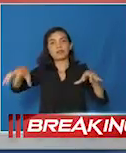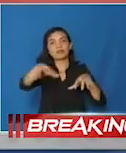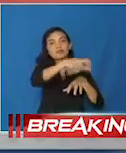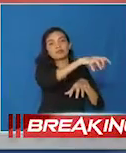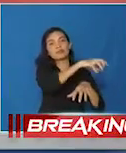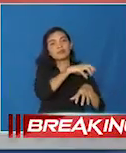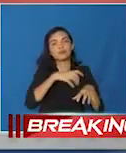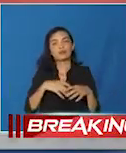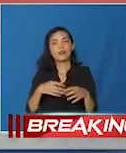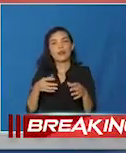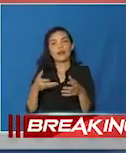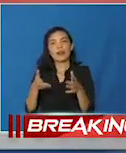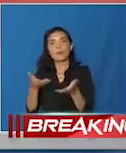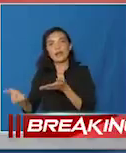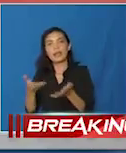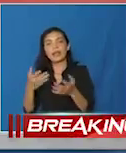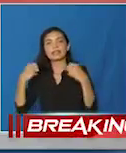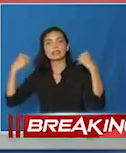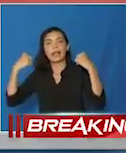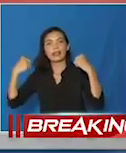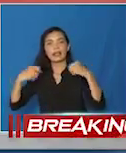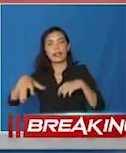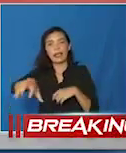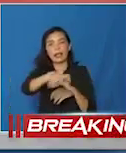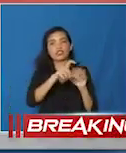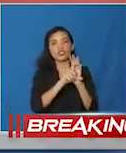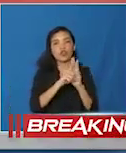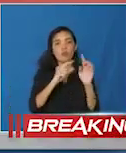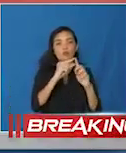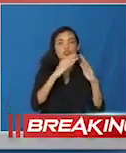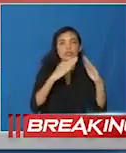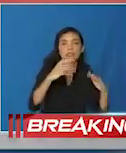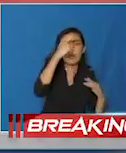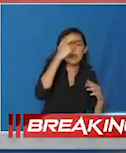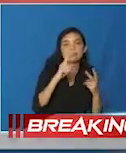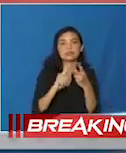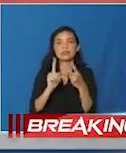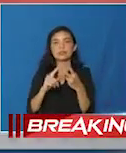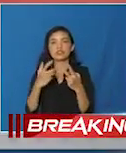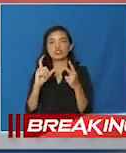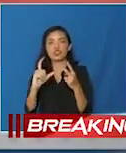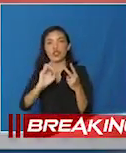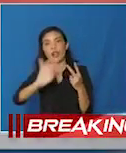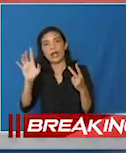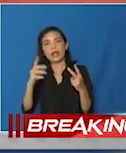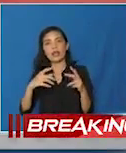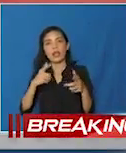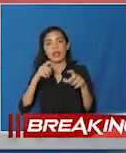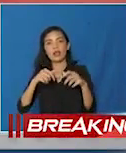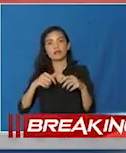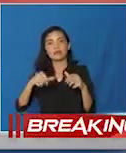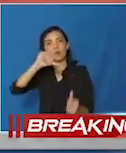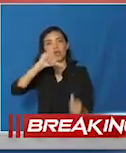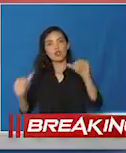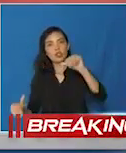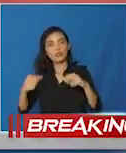fasilitas kesehatan yang ada di wilayah itu Hai bisanya Puskesmas kemudian eh laboratorium kesehatan